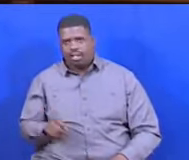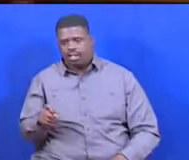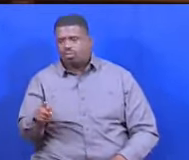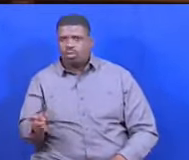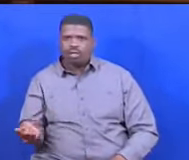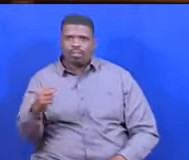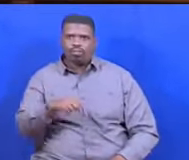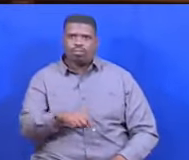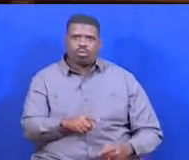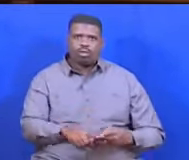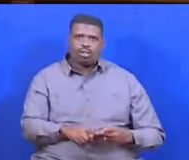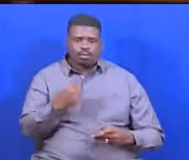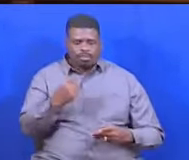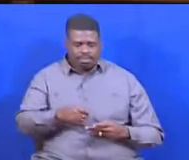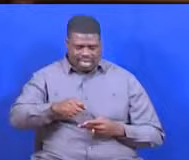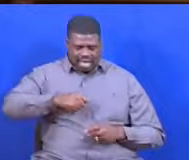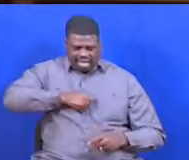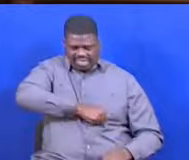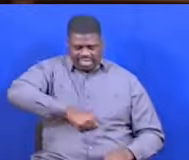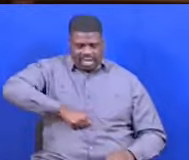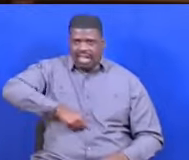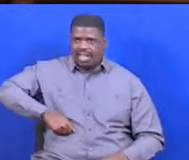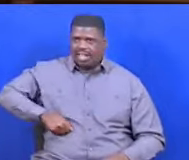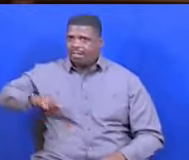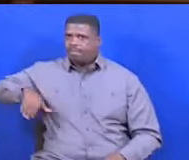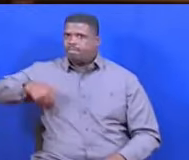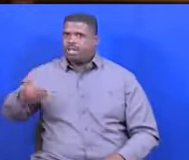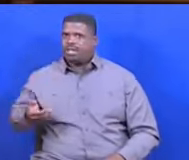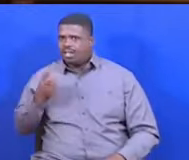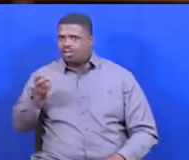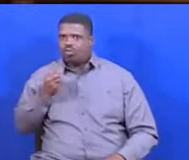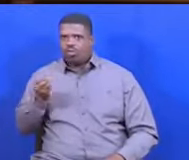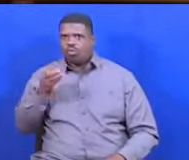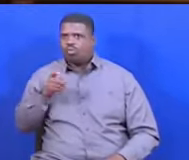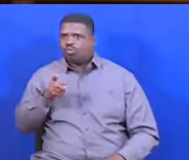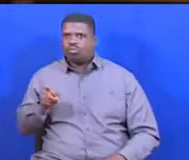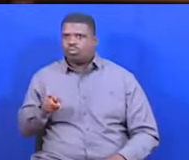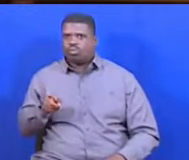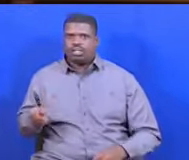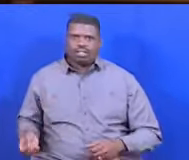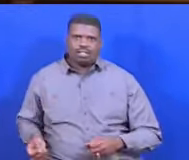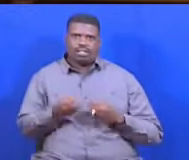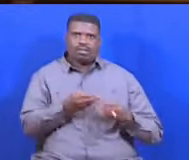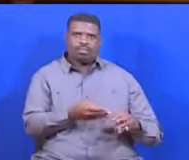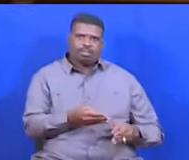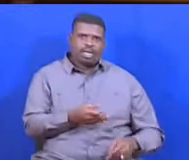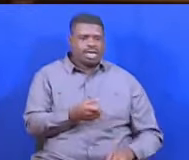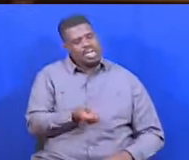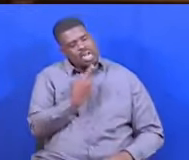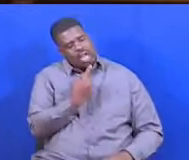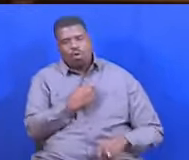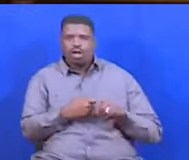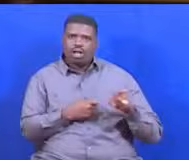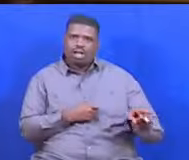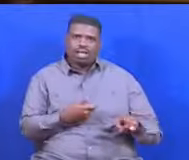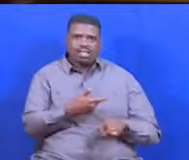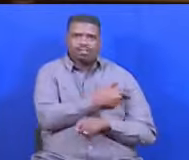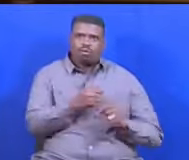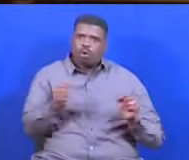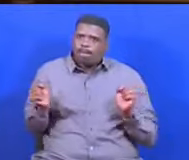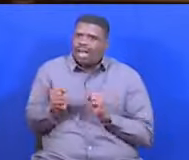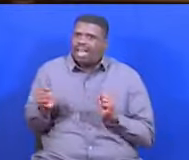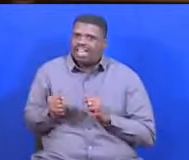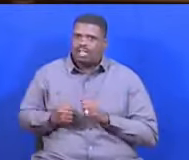alikuja nimempiga x-ray. Lakini baadaye nikaona ugonjwa huo sio x-ray, nimempa kwinini atibue malaria. Kwa